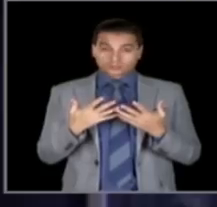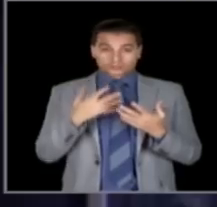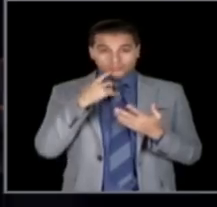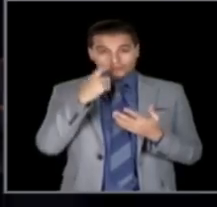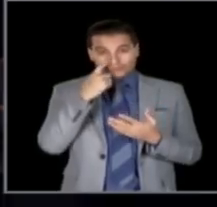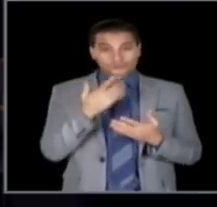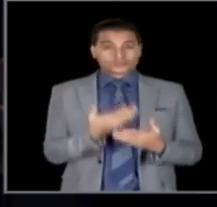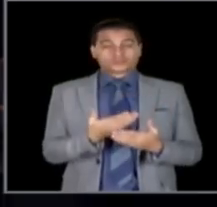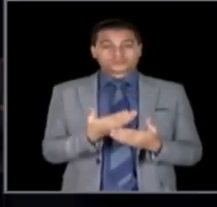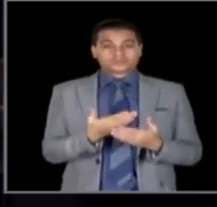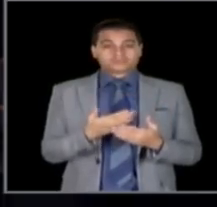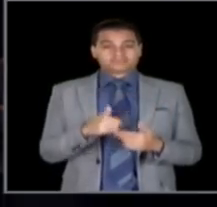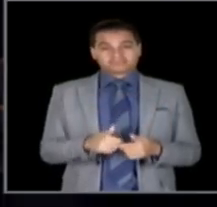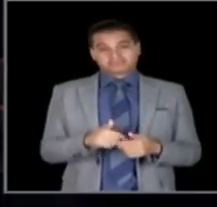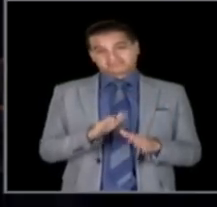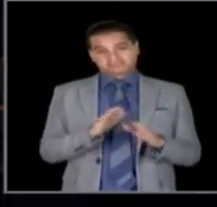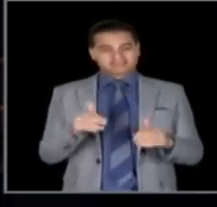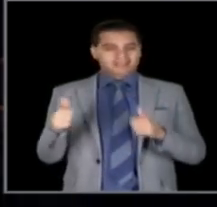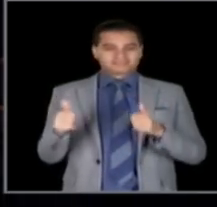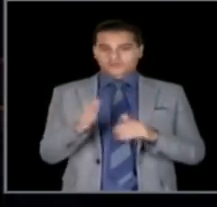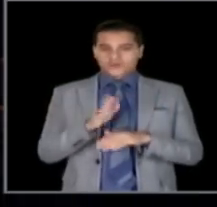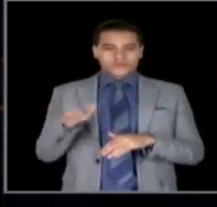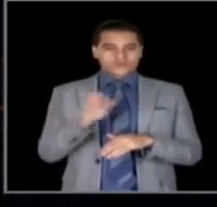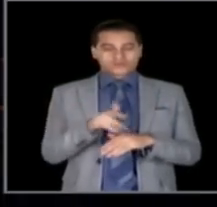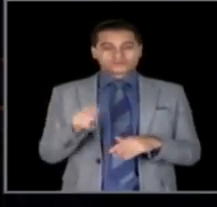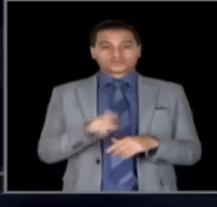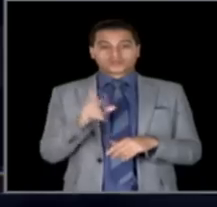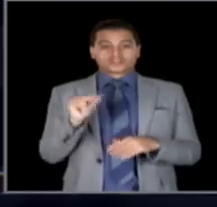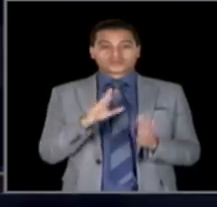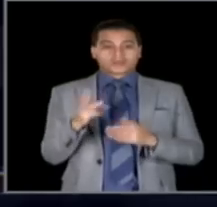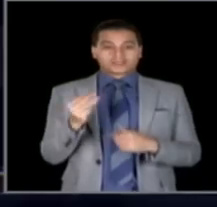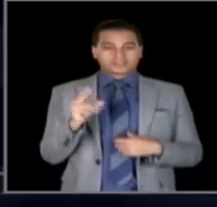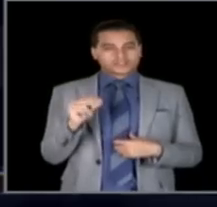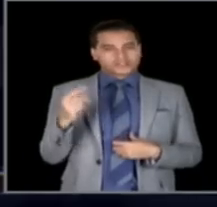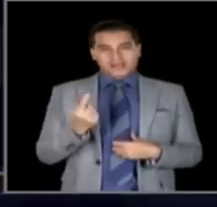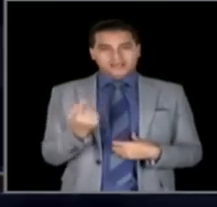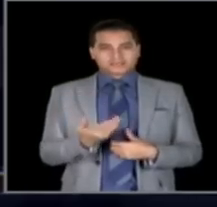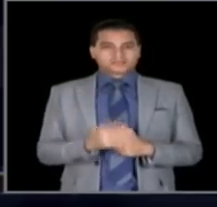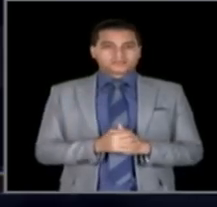فنون، محدش أحسن من حد. سؤال بعشرين نقطة ولا بتاتي؟ عشرين إن شاء الله.